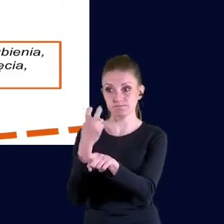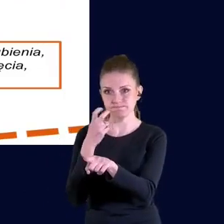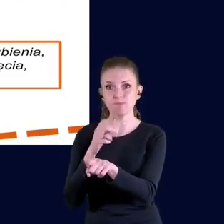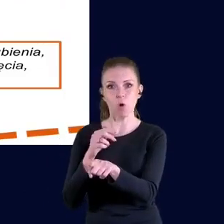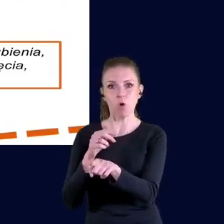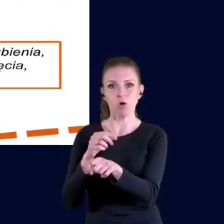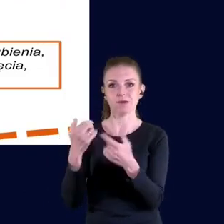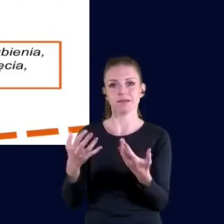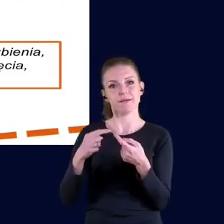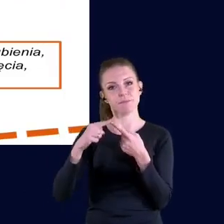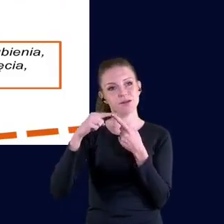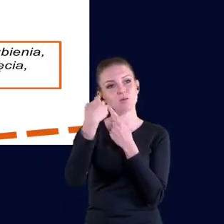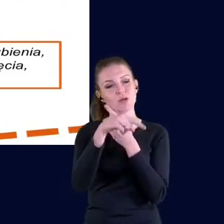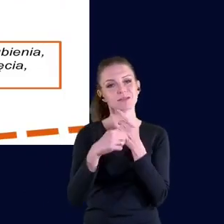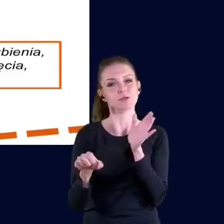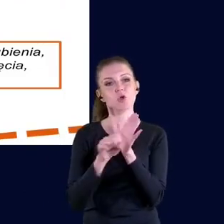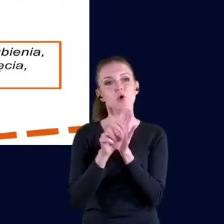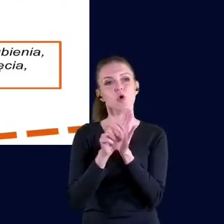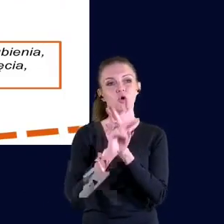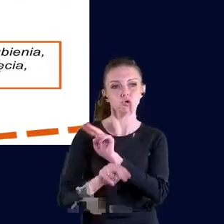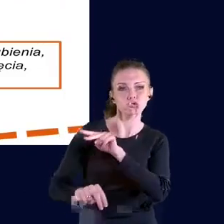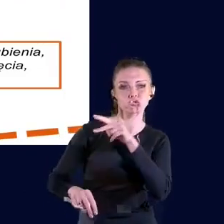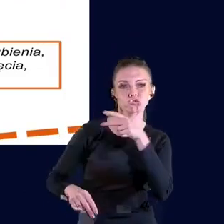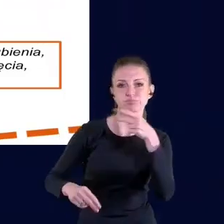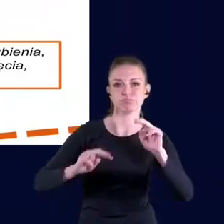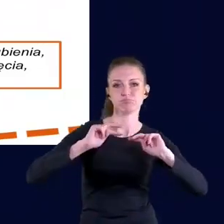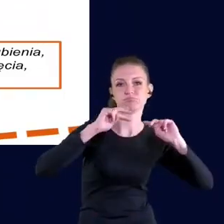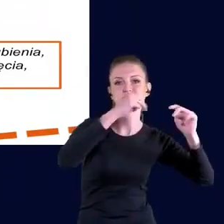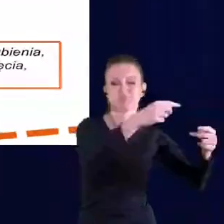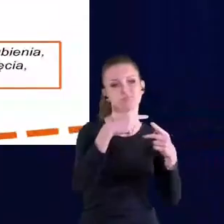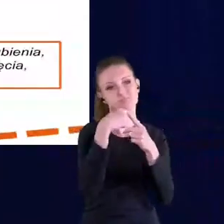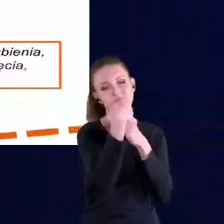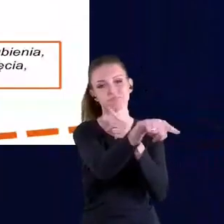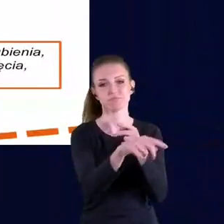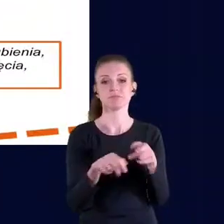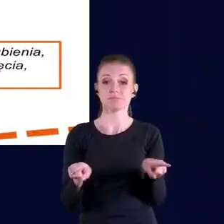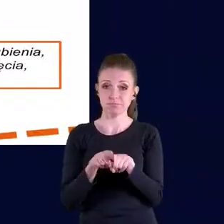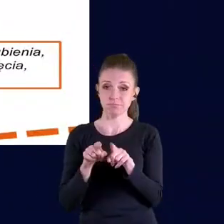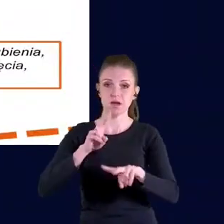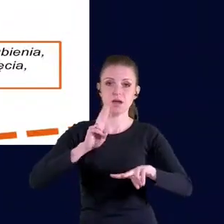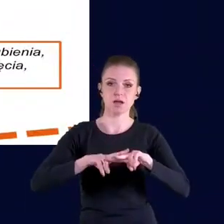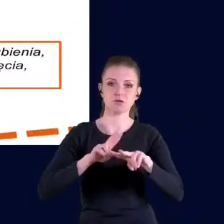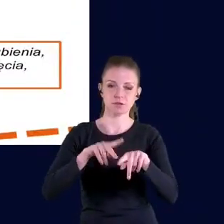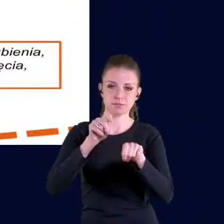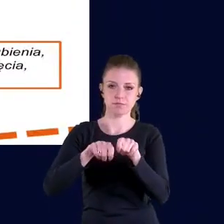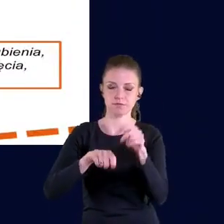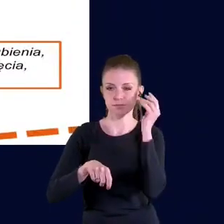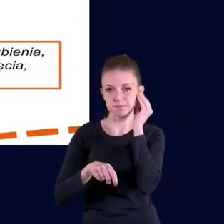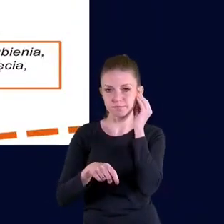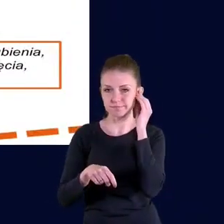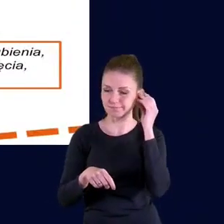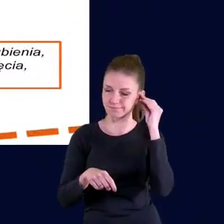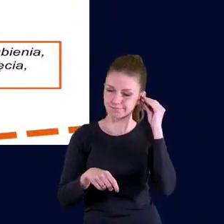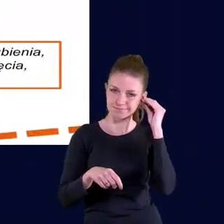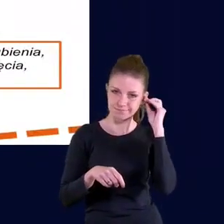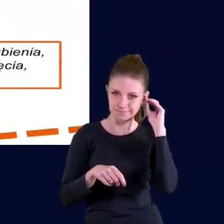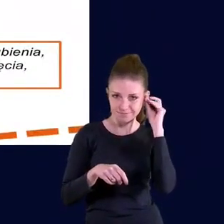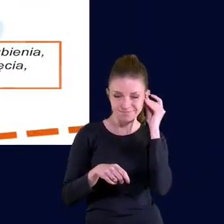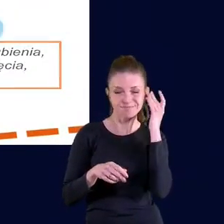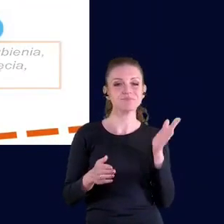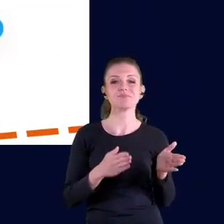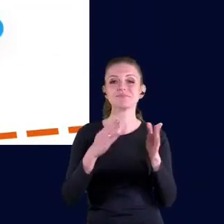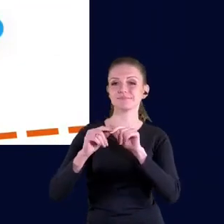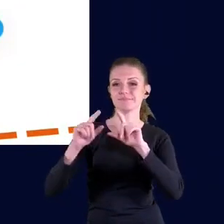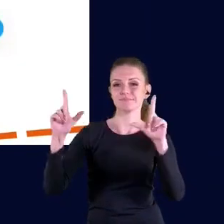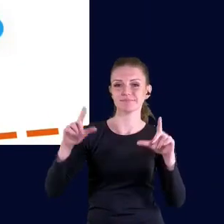komentarze klikajcie łapki dziewczynki czy właśnie hashtagi i bardzo proszę następne Znajdź